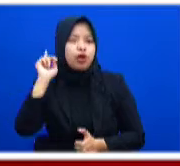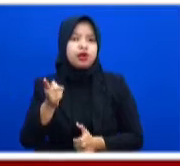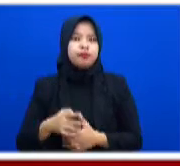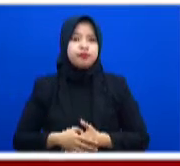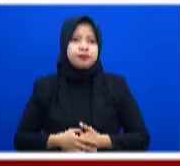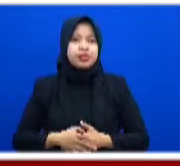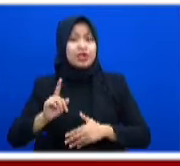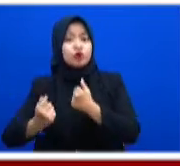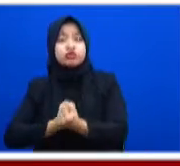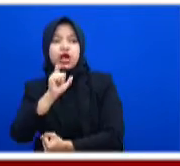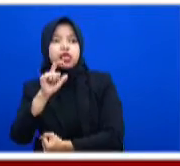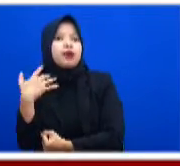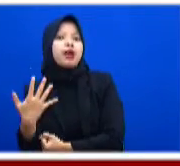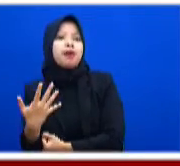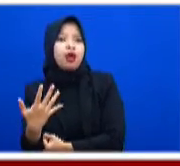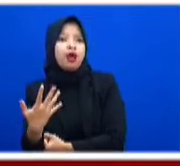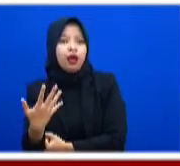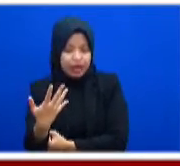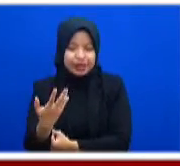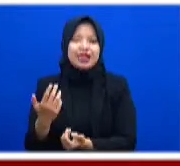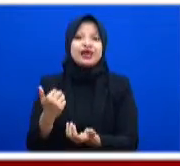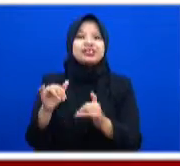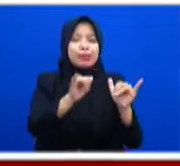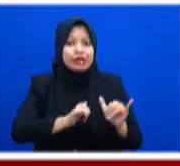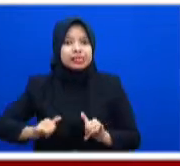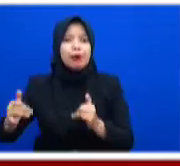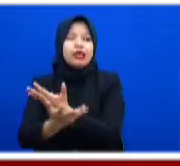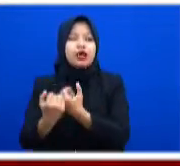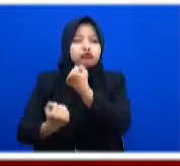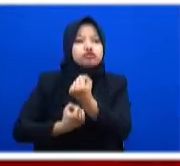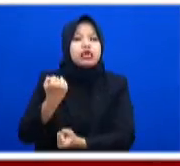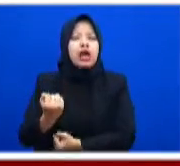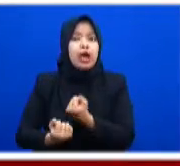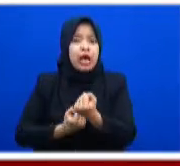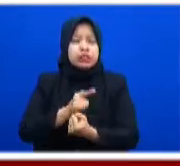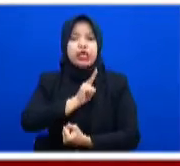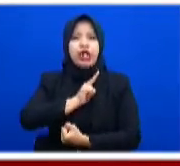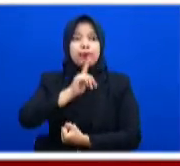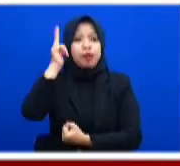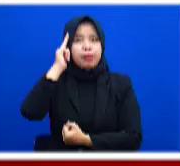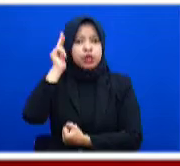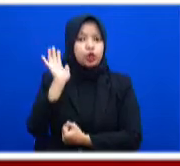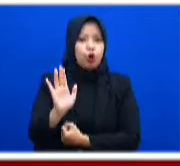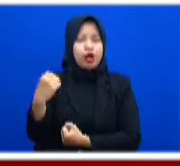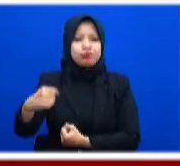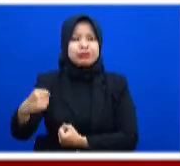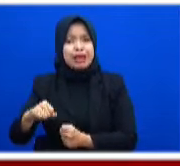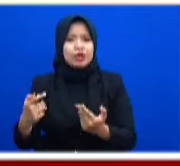yang bisa kita lakukan, sebenarnya ini usaha bersama seluruh masyarakat gitu ya, tidak bisa hanya usaha satu individu atau satu